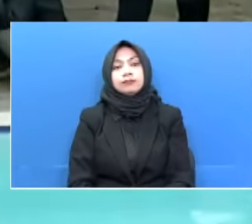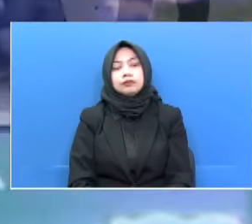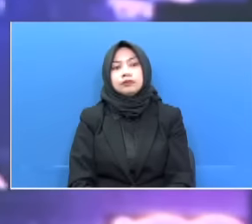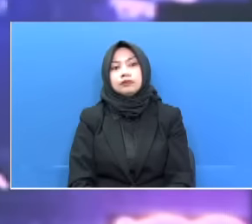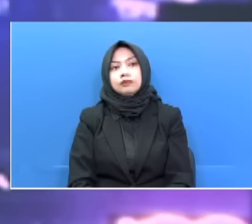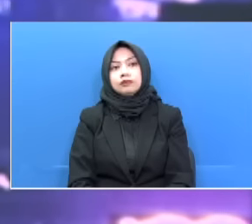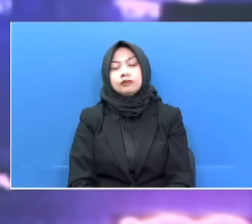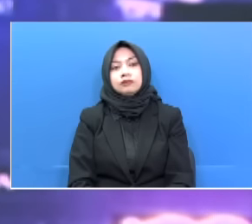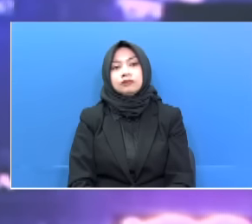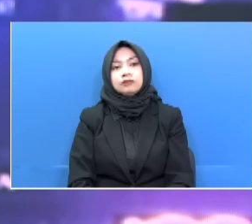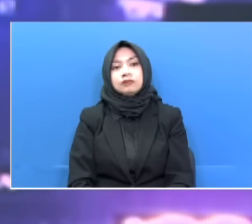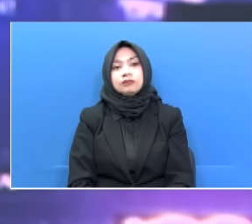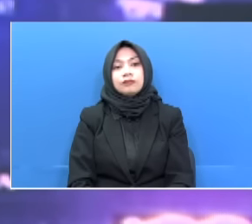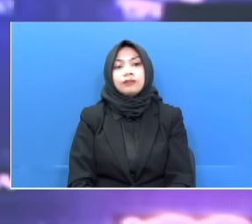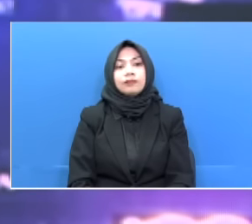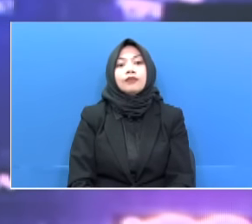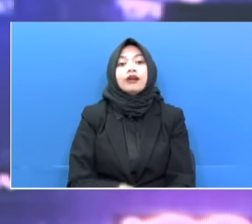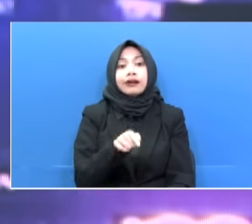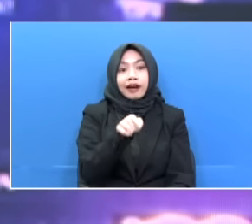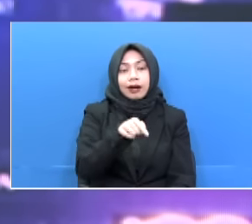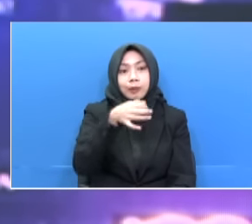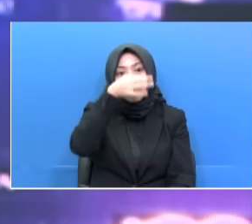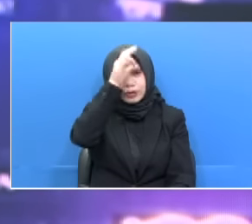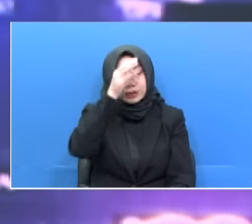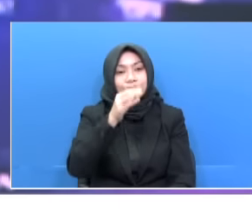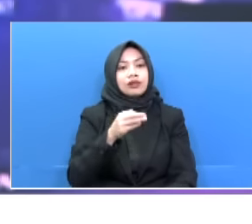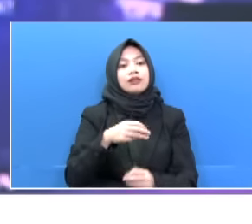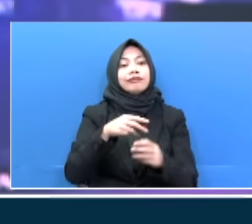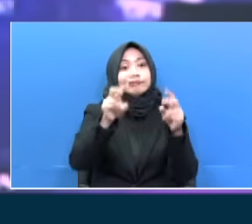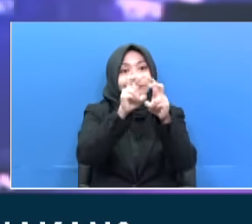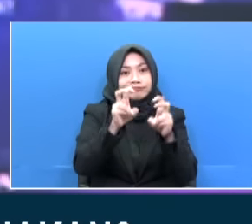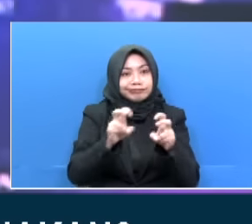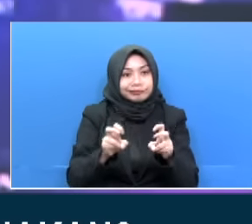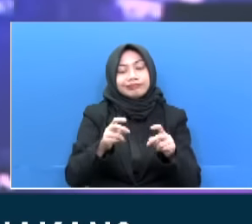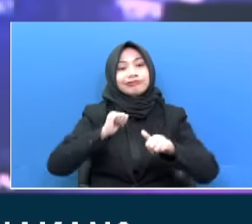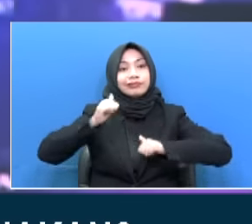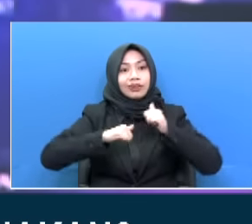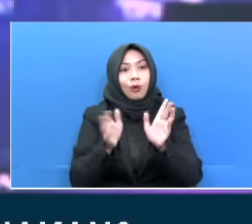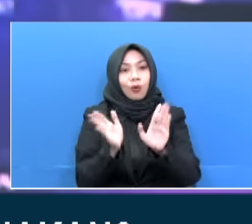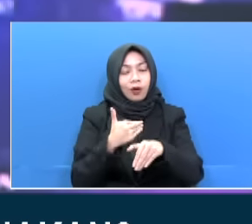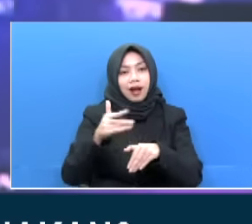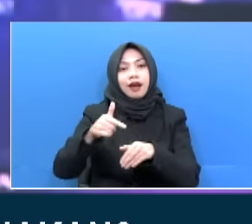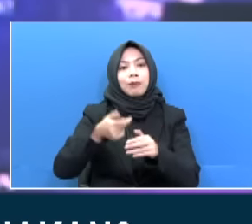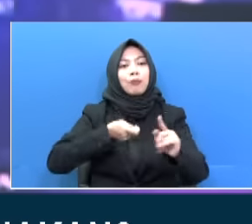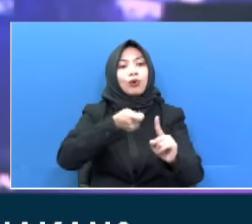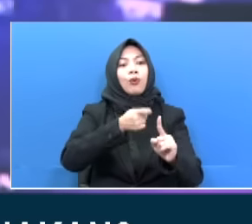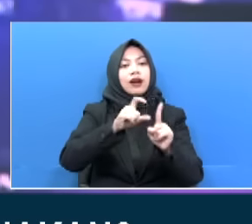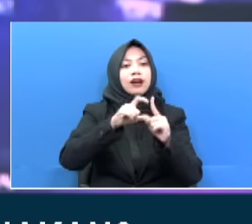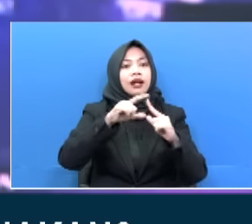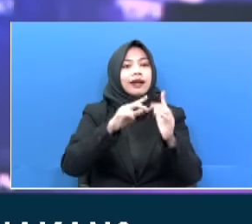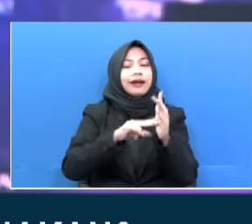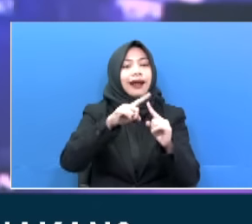TV kita bahas rekonstruksi yang digelar oleh Polda Metro Jay hari ini terkait dengan pembunuhan Dante anak artis Tamara